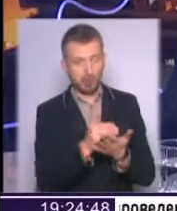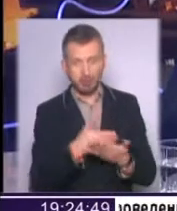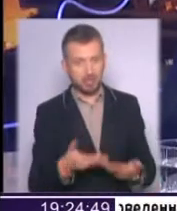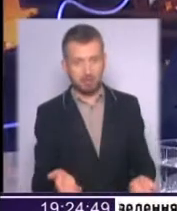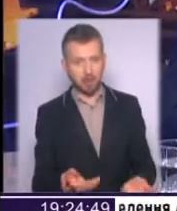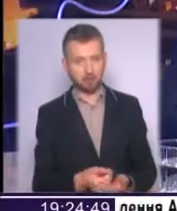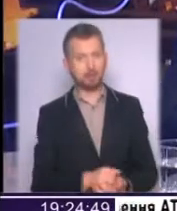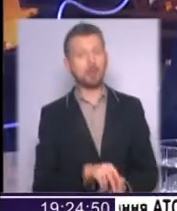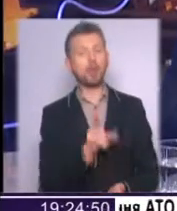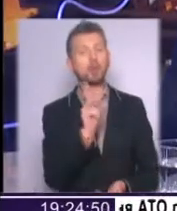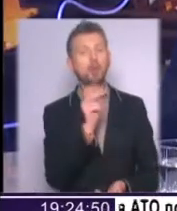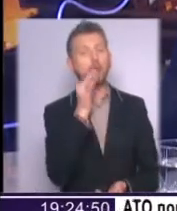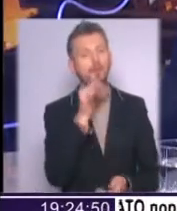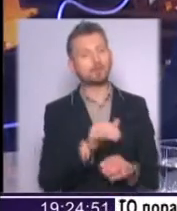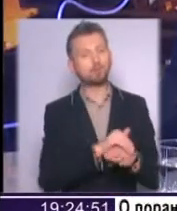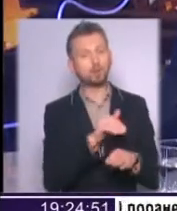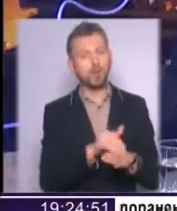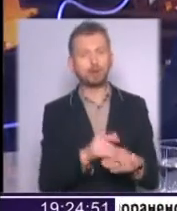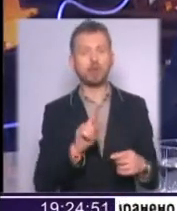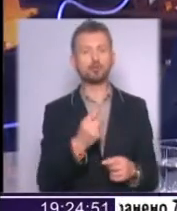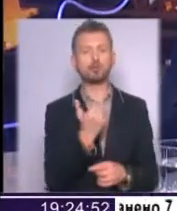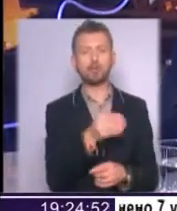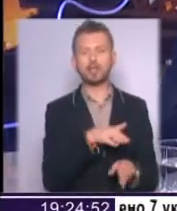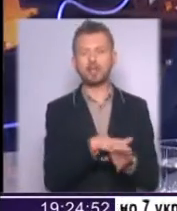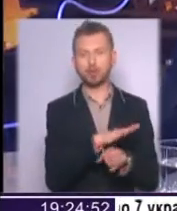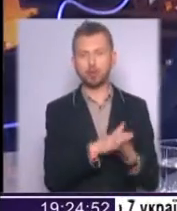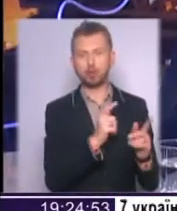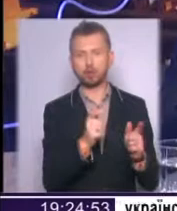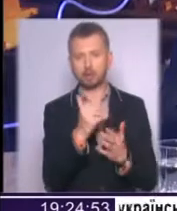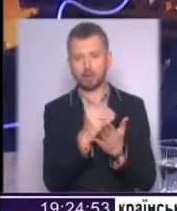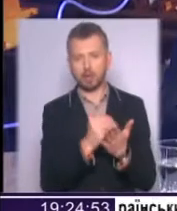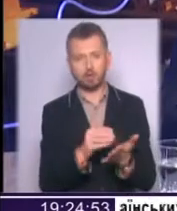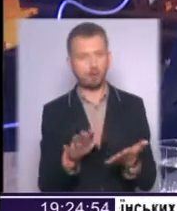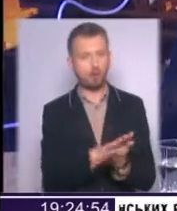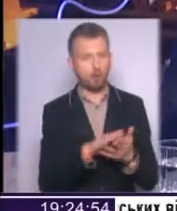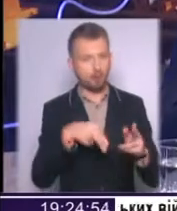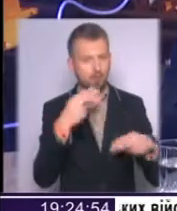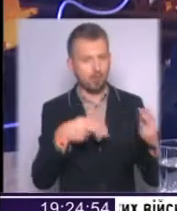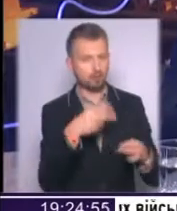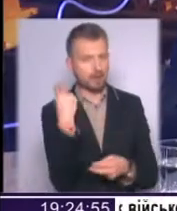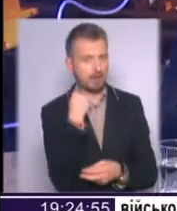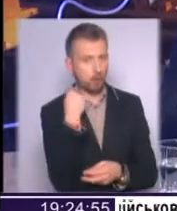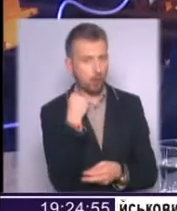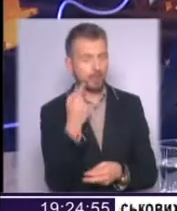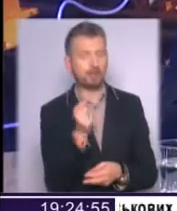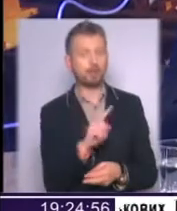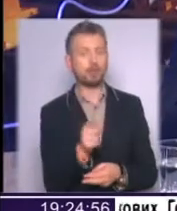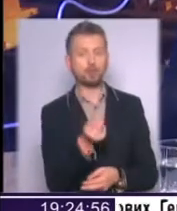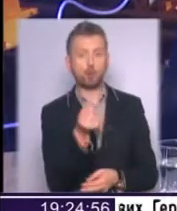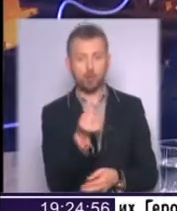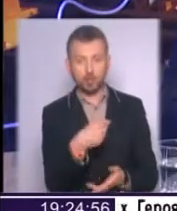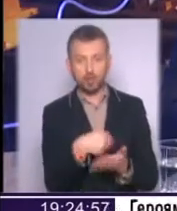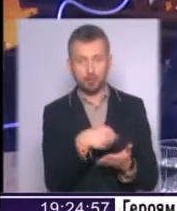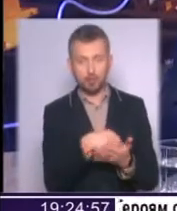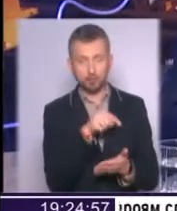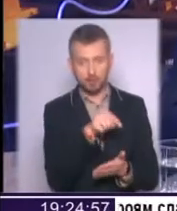немає. Друге. Скажіть, будь ласка, чому ви не виконуєте узгоджений графік погашення заборгованості? При тому, що кошти бюджетом на